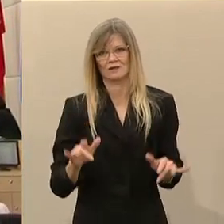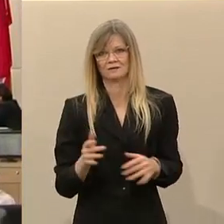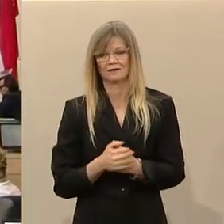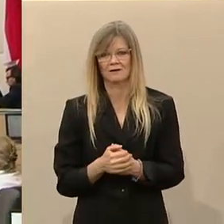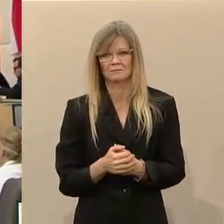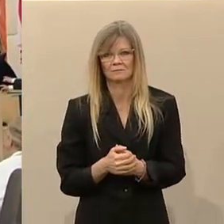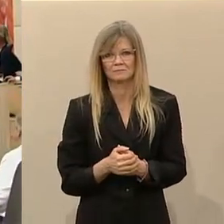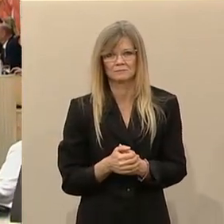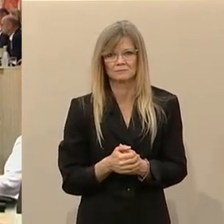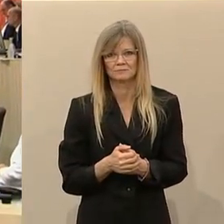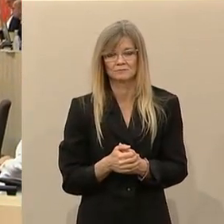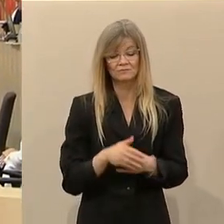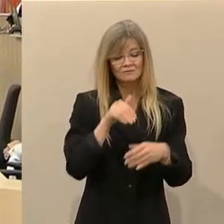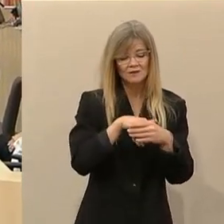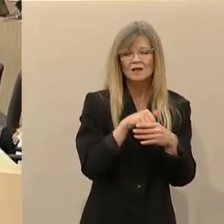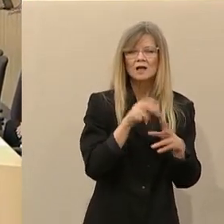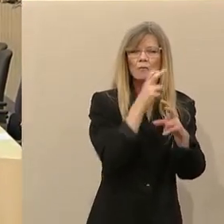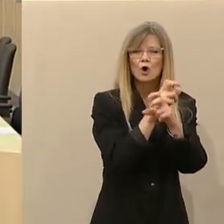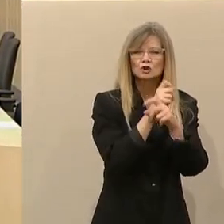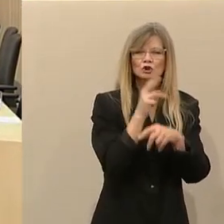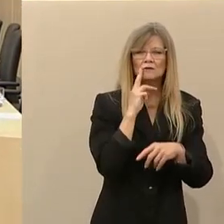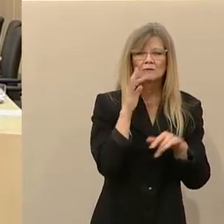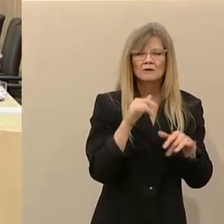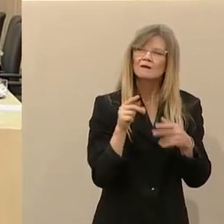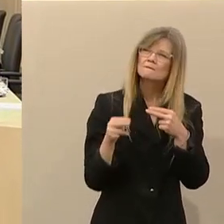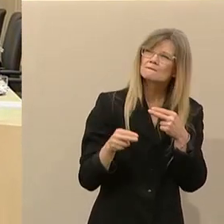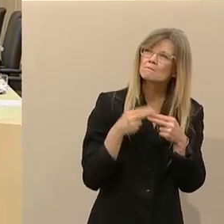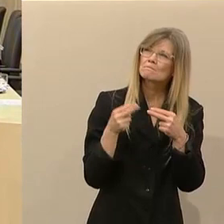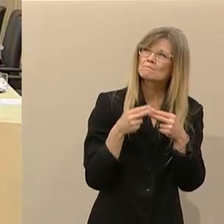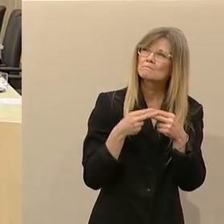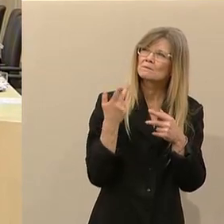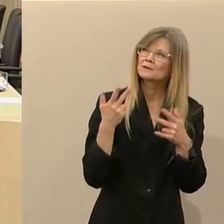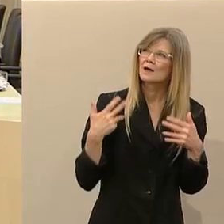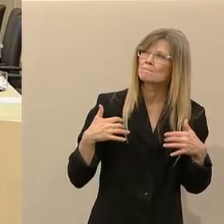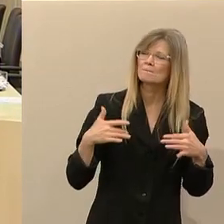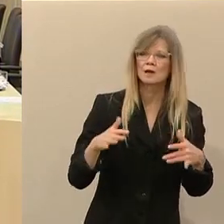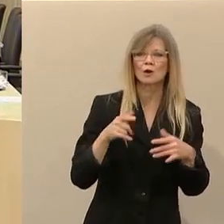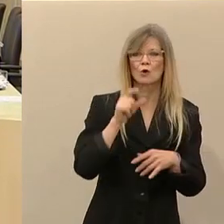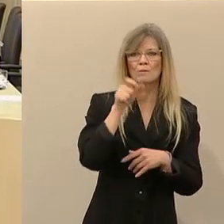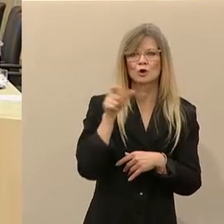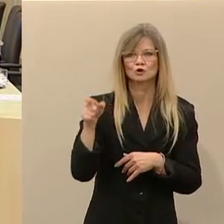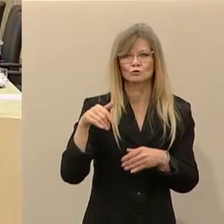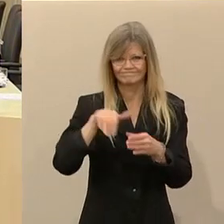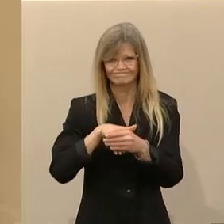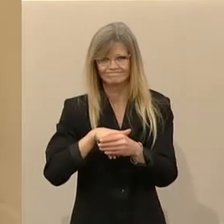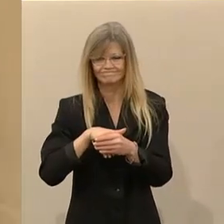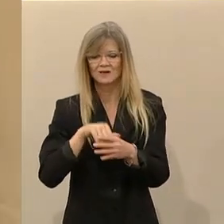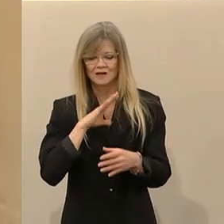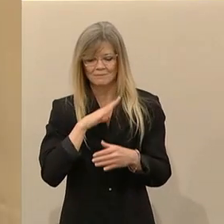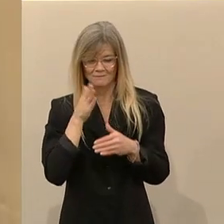In Österreichs Unternehmen sind knapp 3 Millionen beschäftigt. Aber mit Ende 2017 waren leider auch